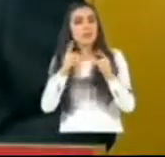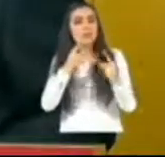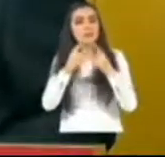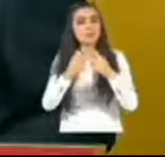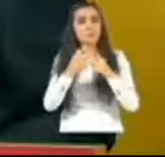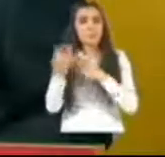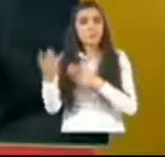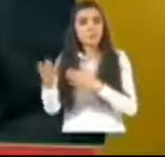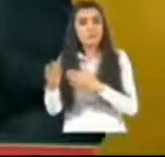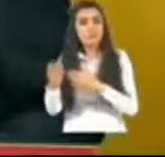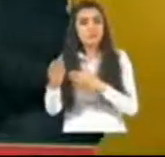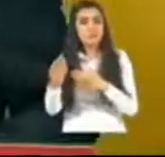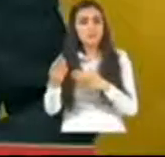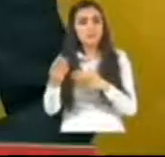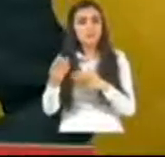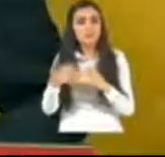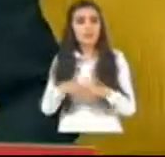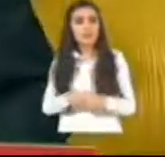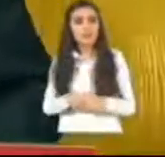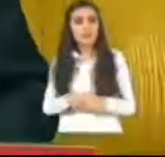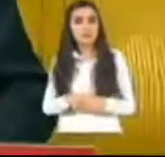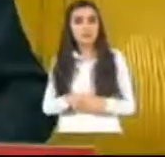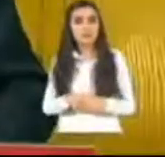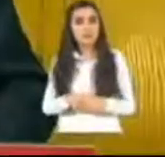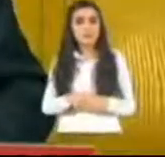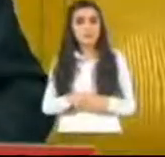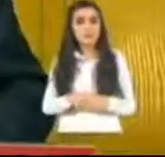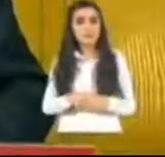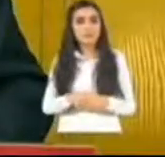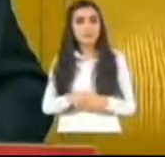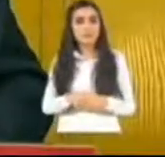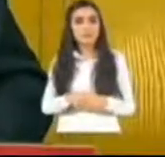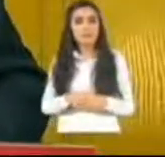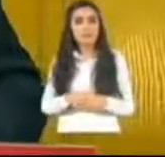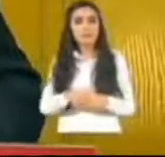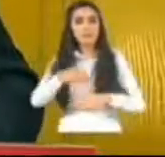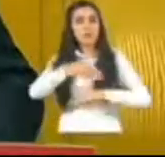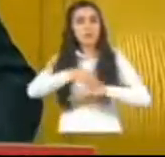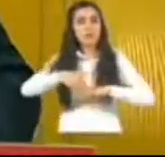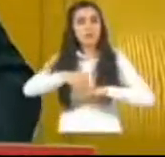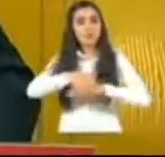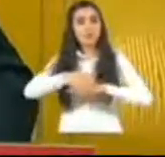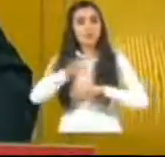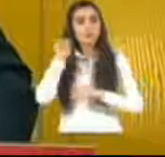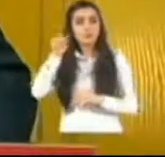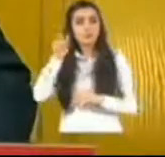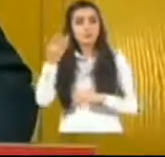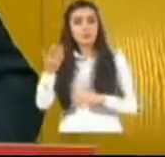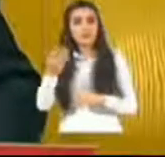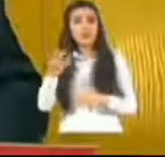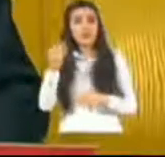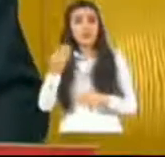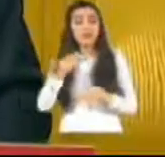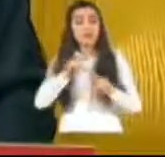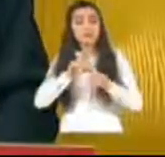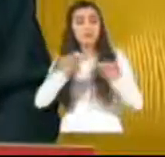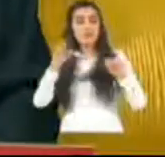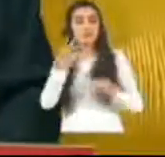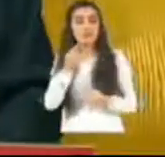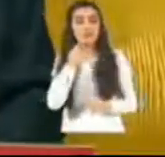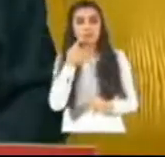boyutu, muhtevası, ilerleyeceği güzergahı önümüzdeki günlerde daha da